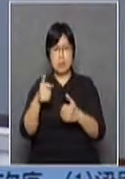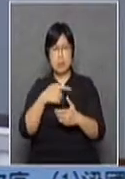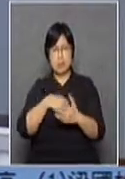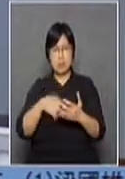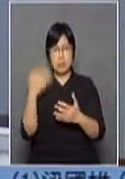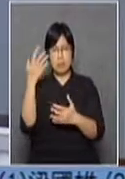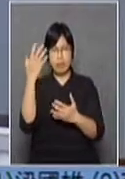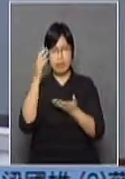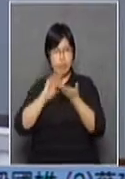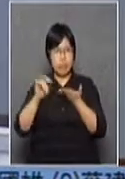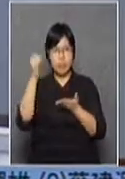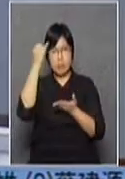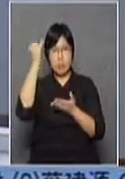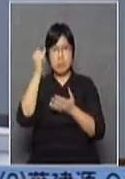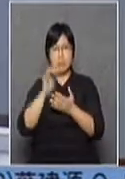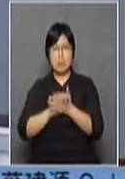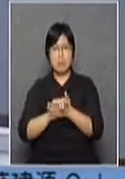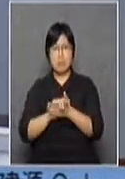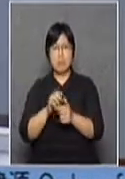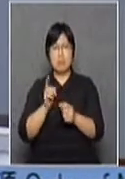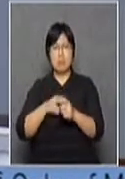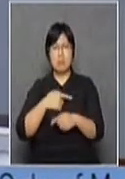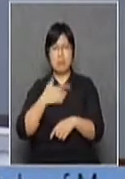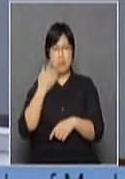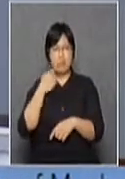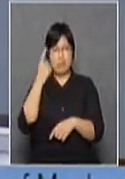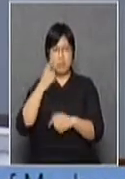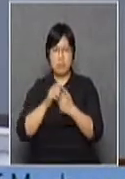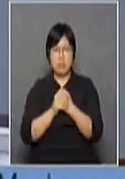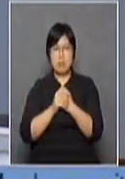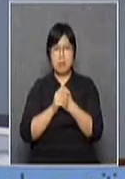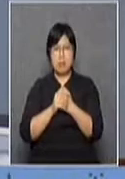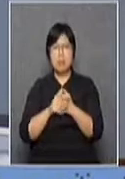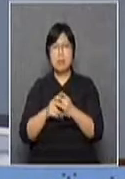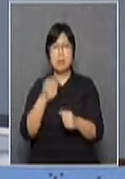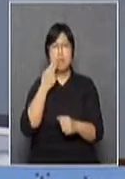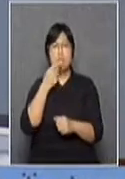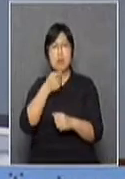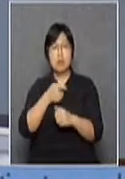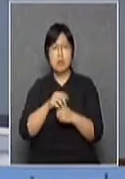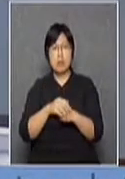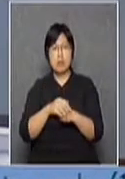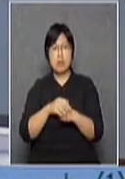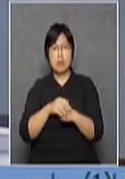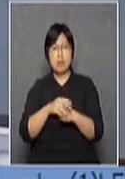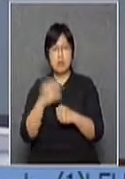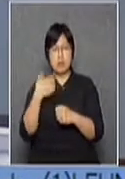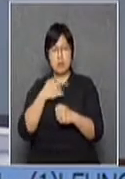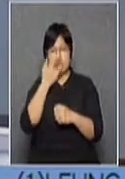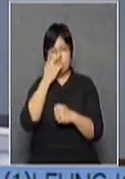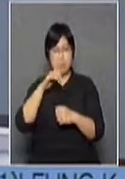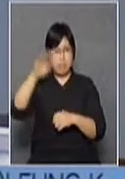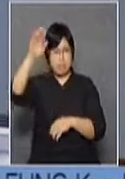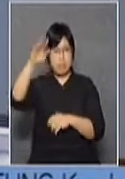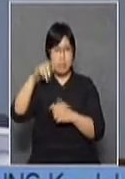楚，呢個就係最荒謬嘅事嚟㗎啦，阿哥。喂，納粹德國嗰陣時候，謝偉銓議員